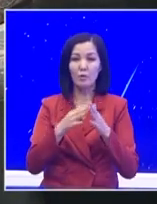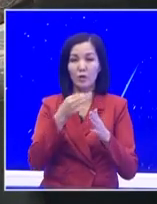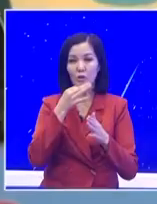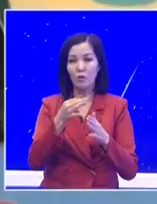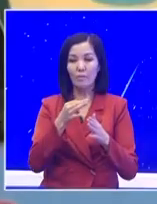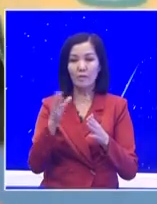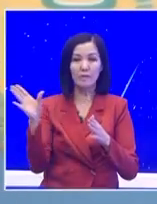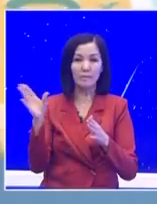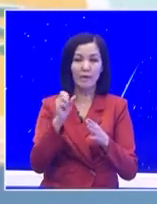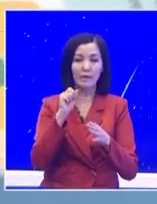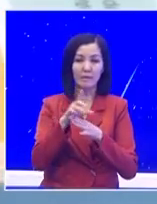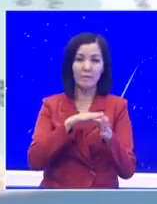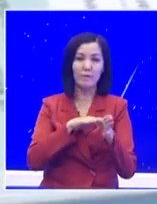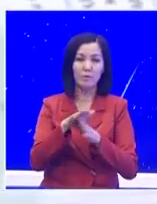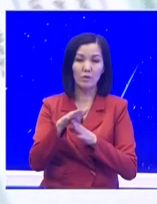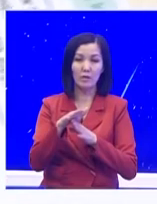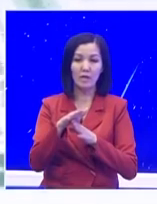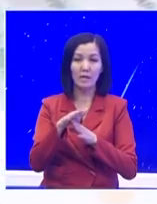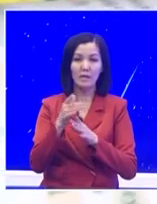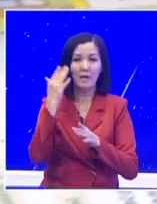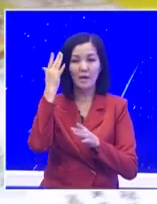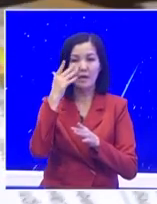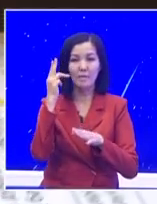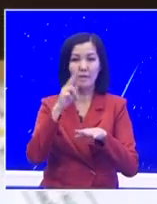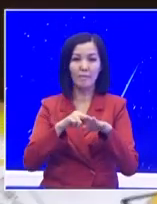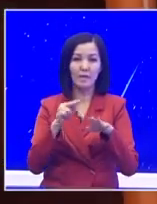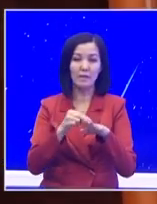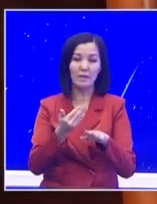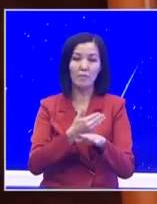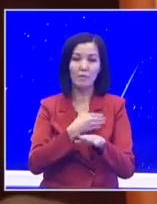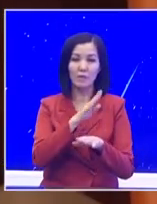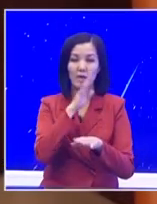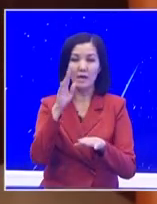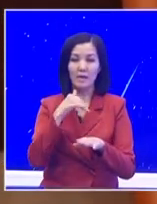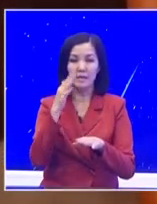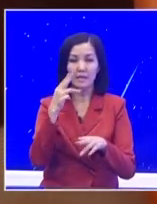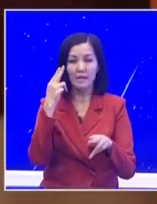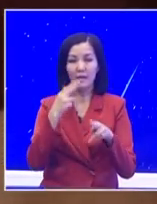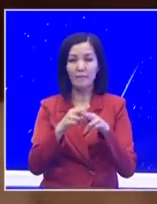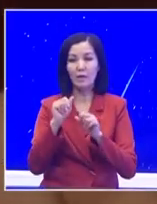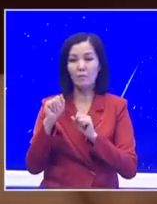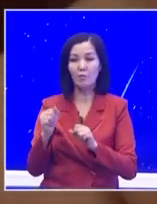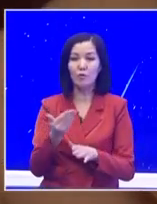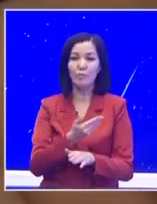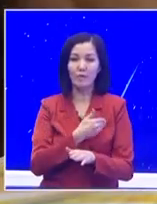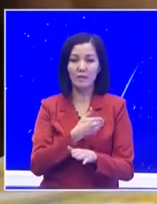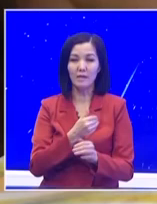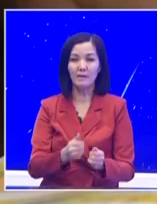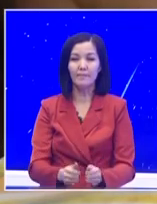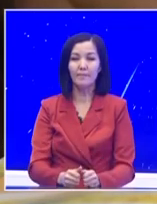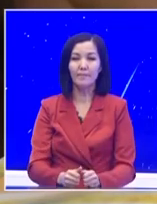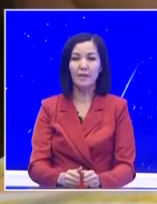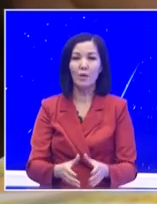бір кісідей сезінеді. Періште арманы тәртіп сақшысы болу. Әке шешемді, әпкелерімді қорғап жүргім келеді дейді.